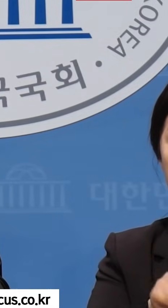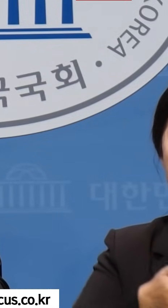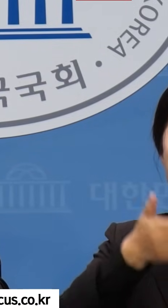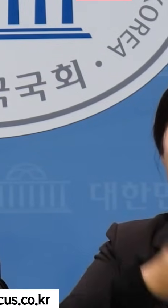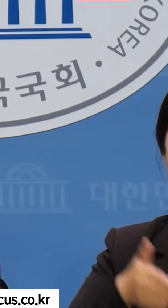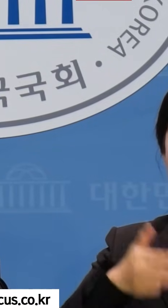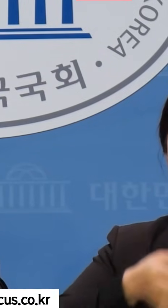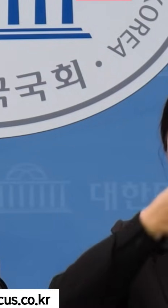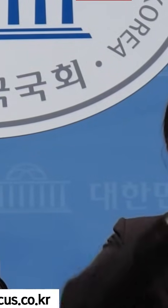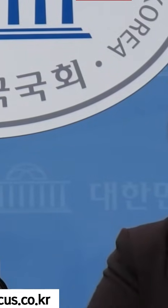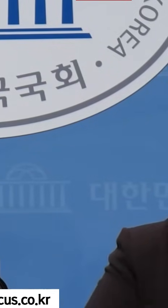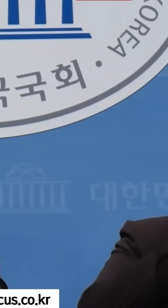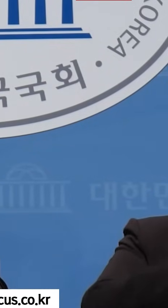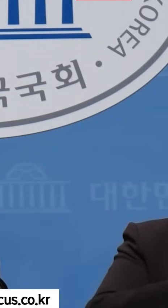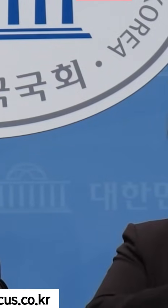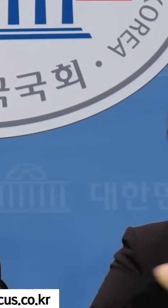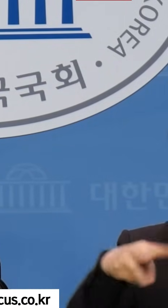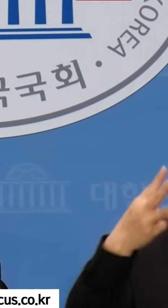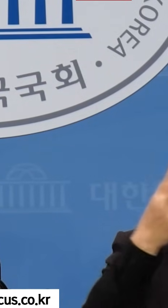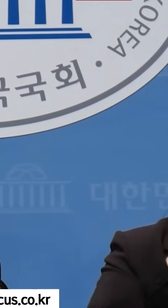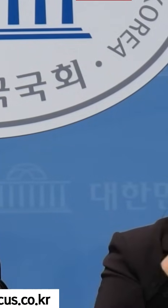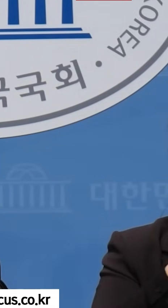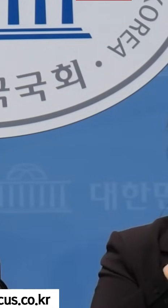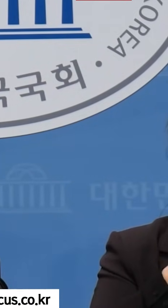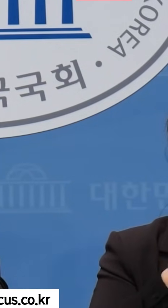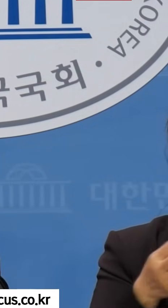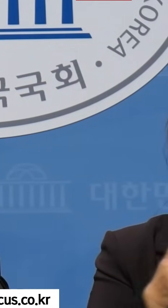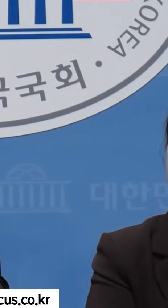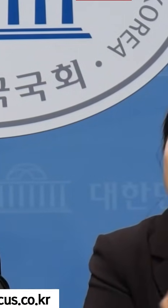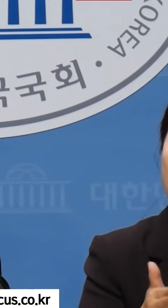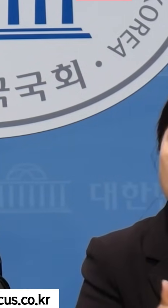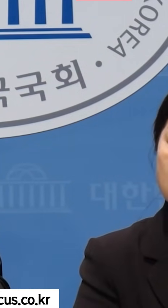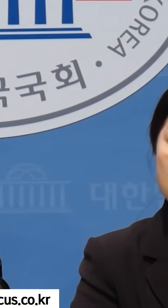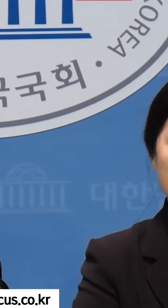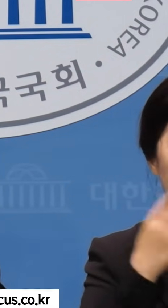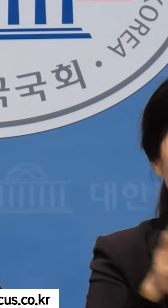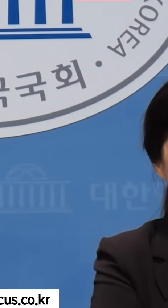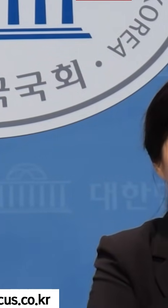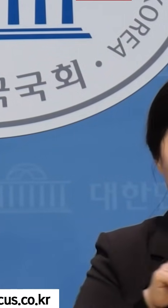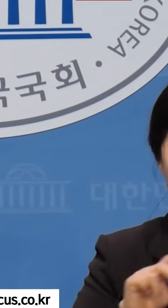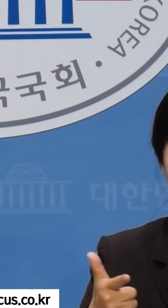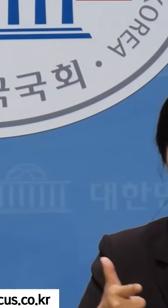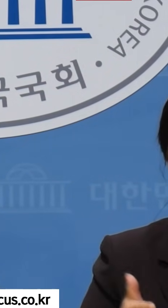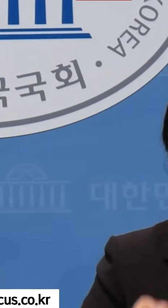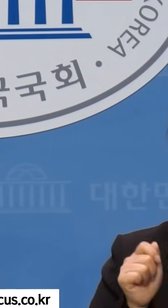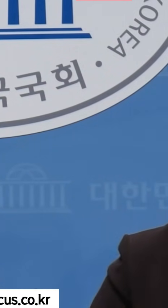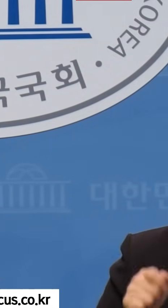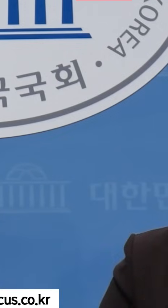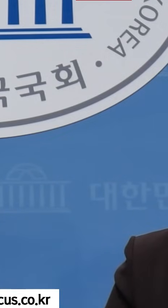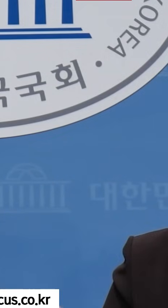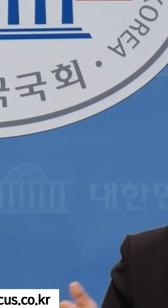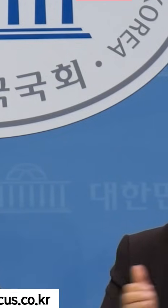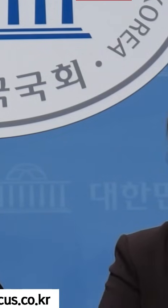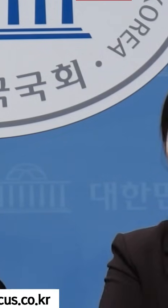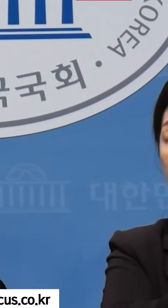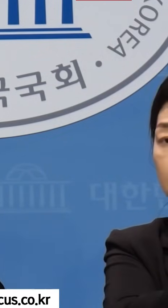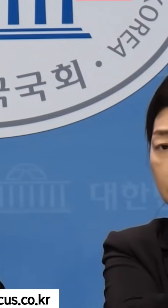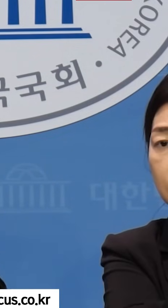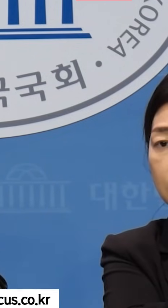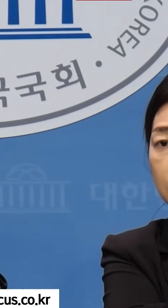공익을 위한 것이었다. 세 번째, 따라서 위법성이 없다 라고 판결해서